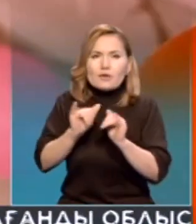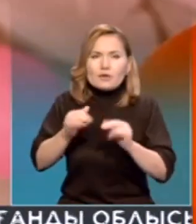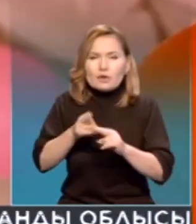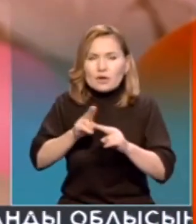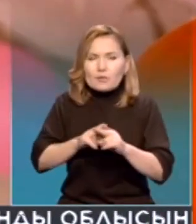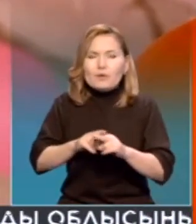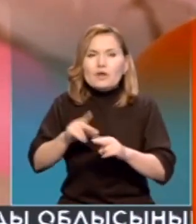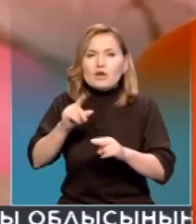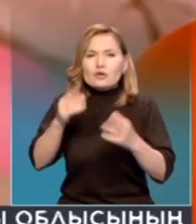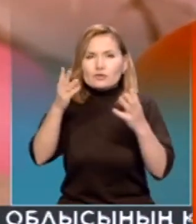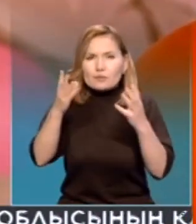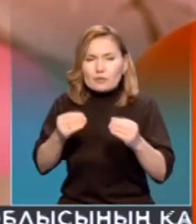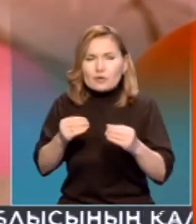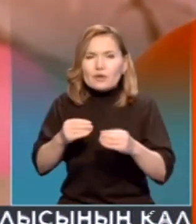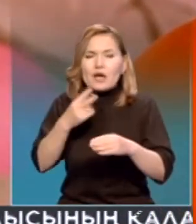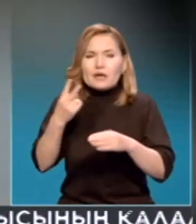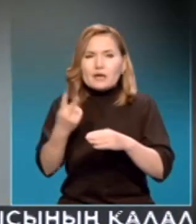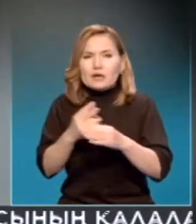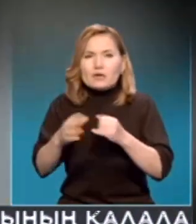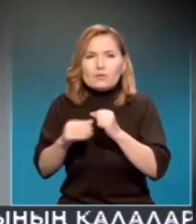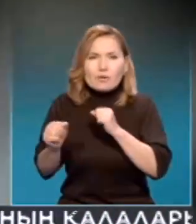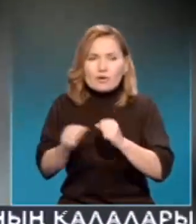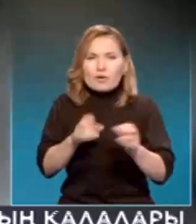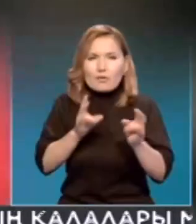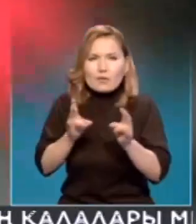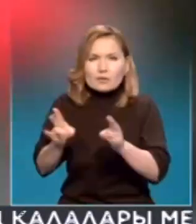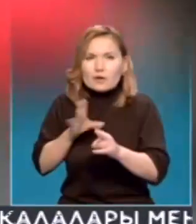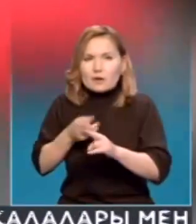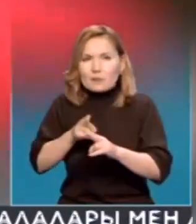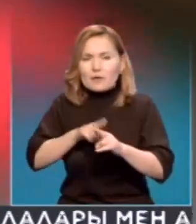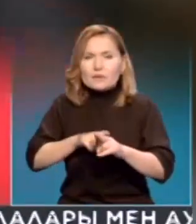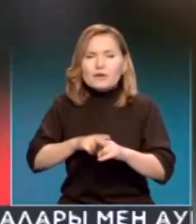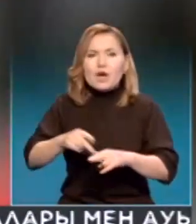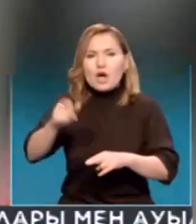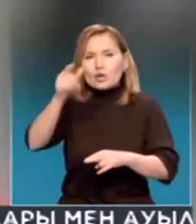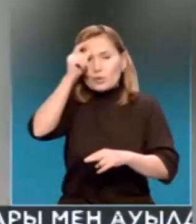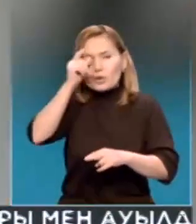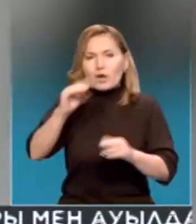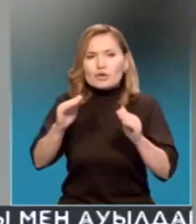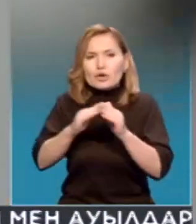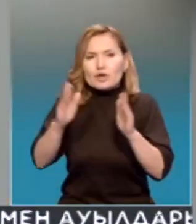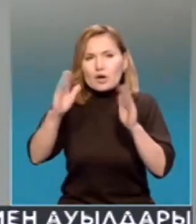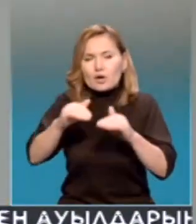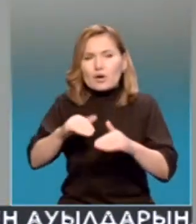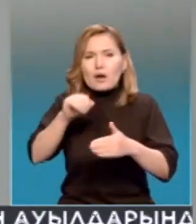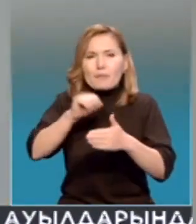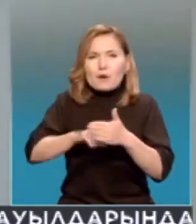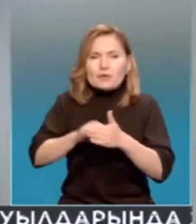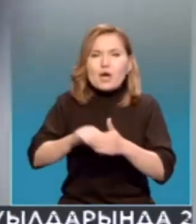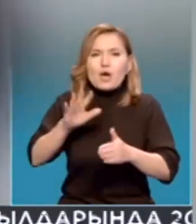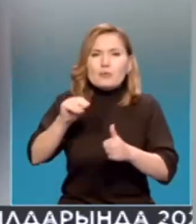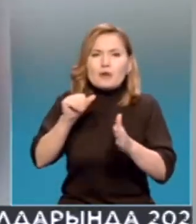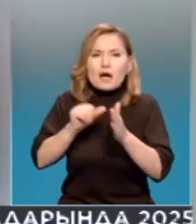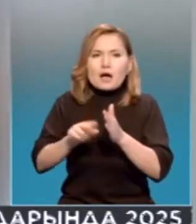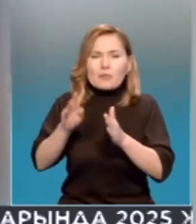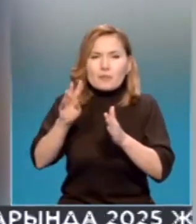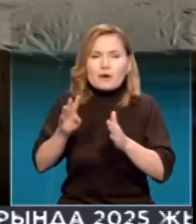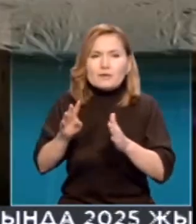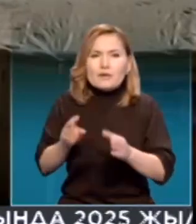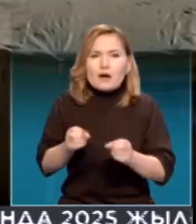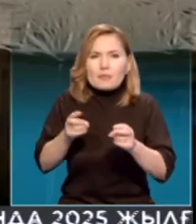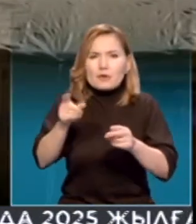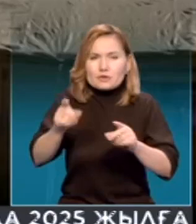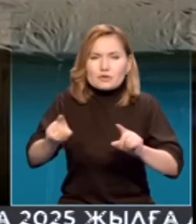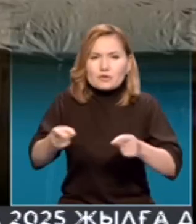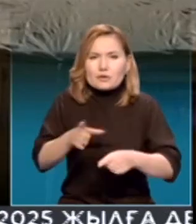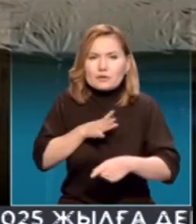да екі елде бірнеше тұрғын мерт болған. Тағы бір айта кететін жайт, Түркияда үйлердің құлауына байланысты 564 күдікті